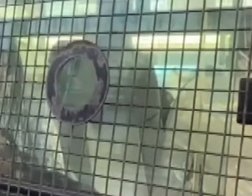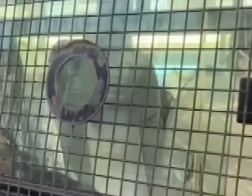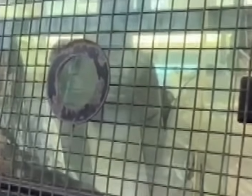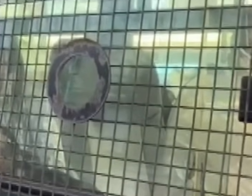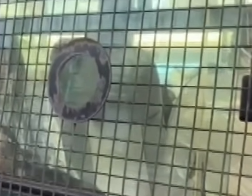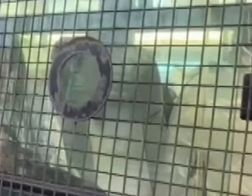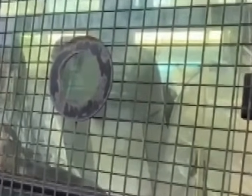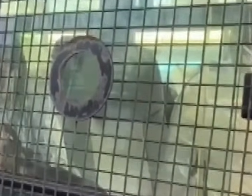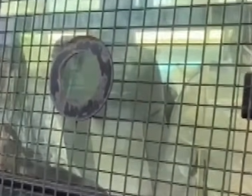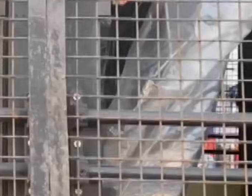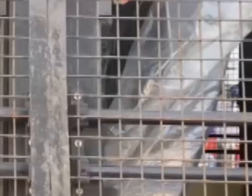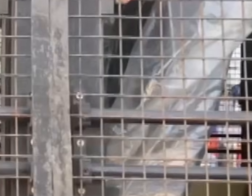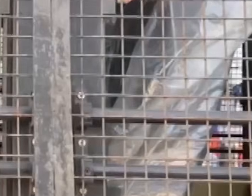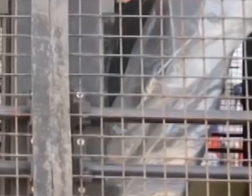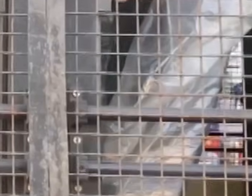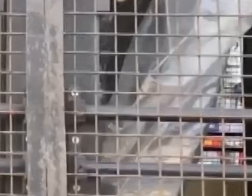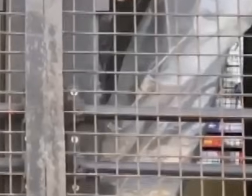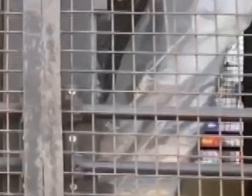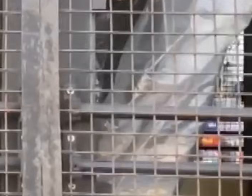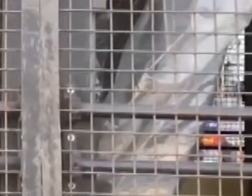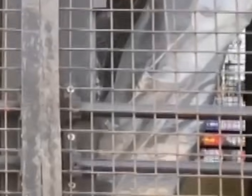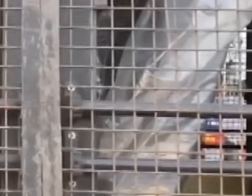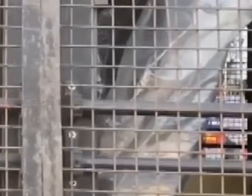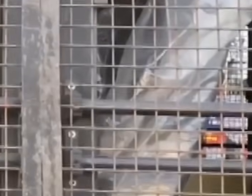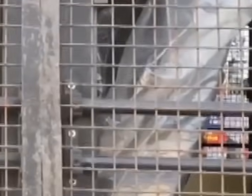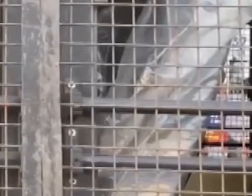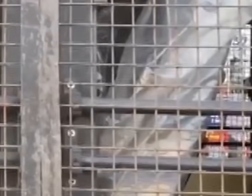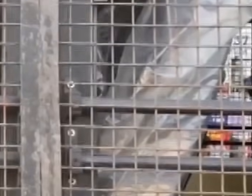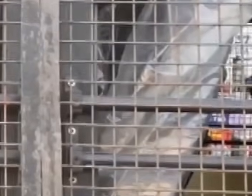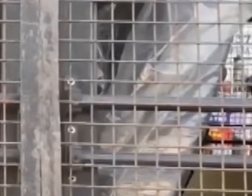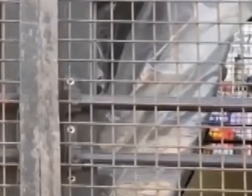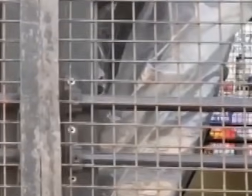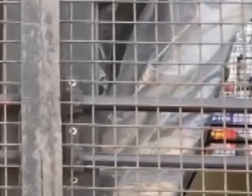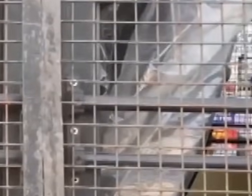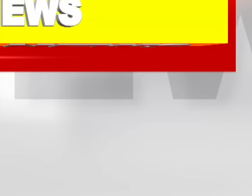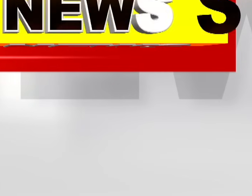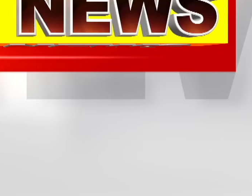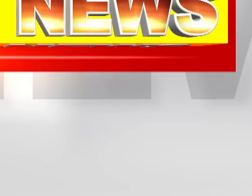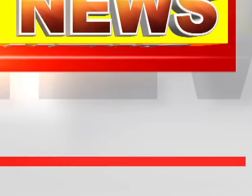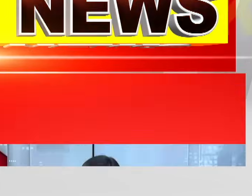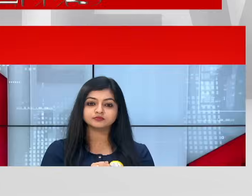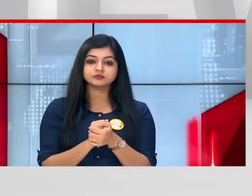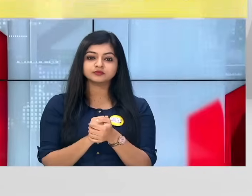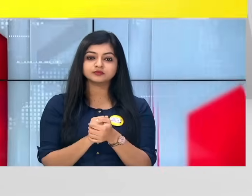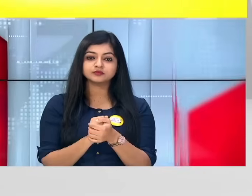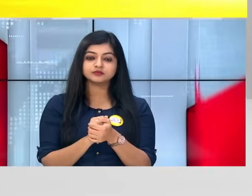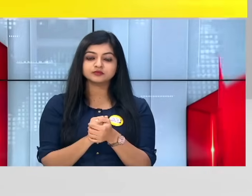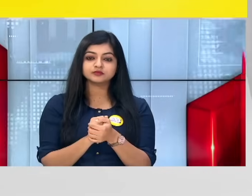കസ്റ്റഡിയിലെടുത്ത് മാറ്റിയിട്ടുണ്ടെന്നാണ് അറിയാൻ കഴിയുന്നത്. സൂരജ് സജി ചേരുന്നുണ്ടെന്ന് പ്രതീക്ഷിക്കുന്നു. സൂരജ്, കേൾക്കാമോ വിവരങ്ങൾ?